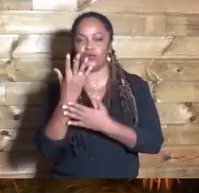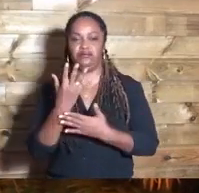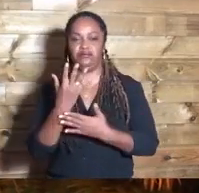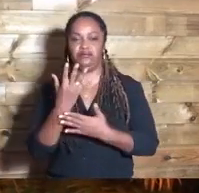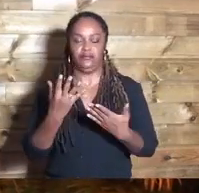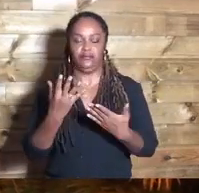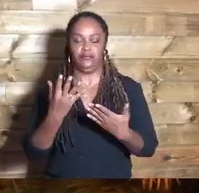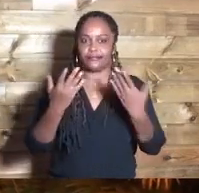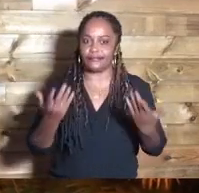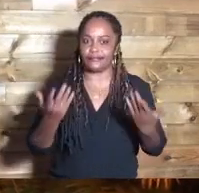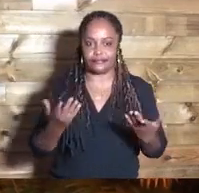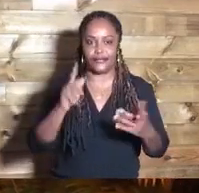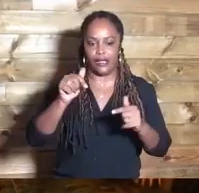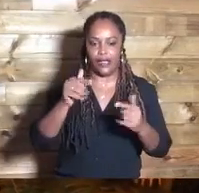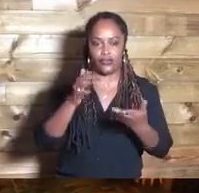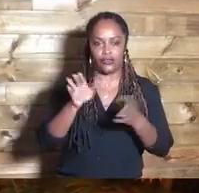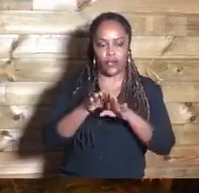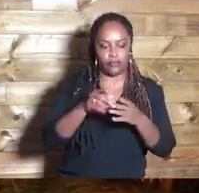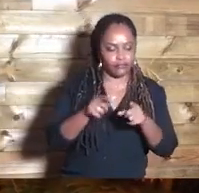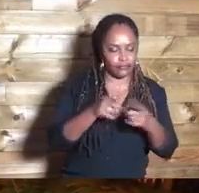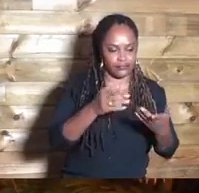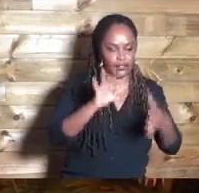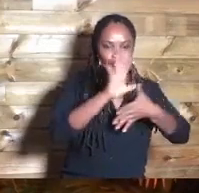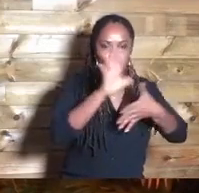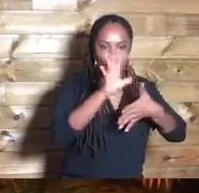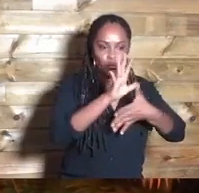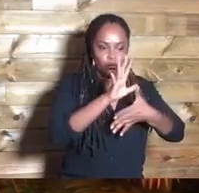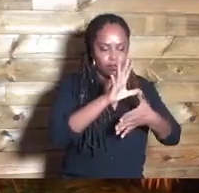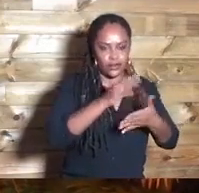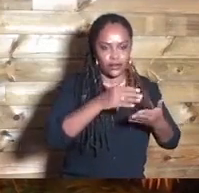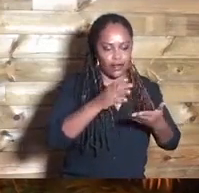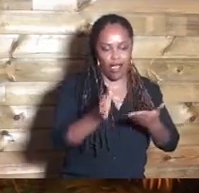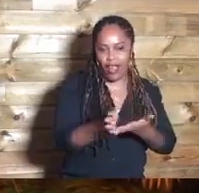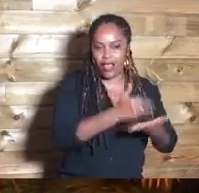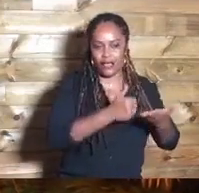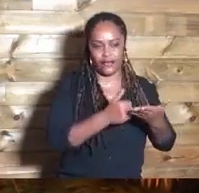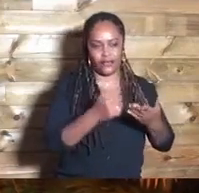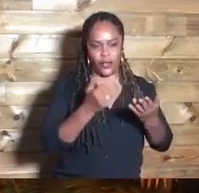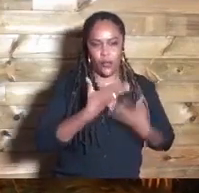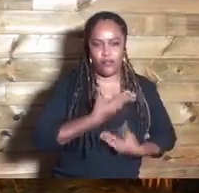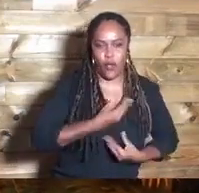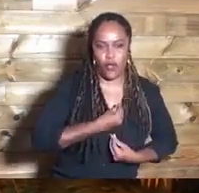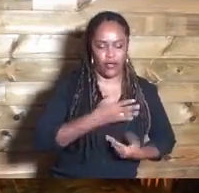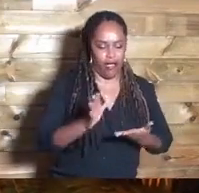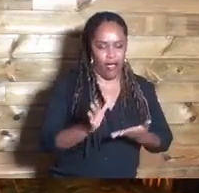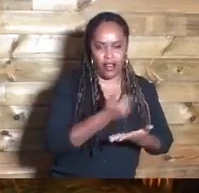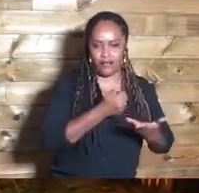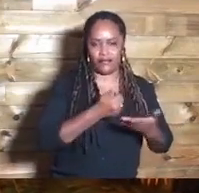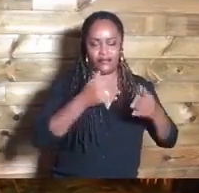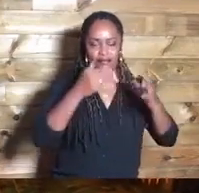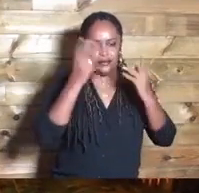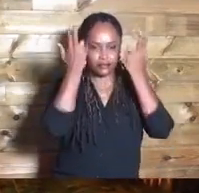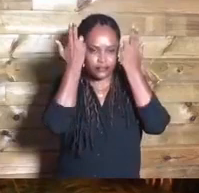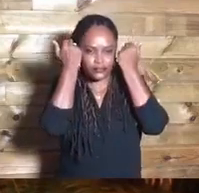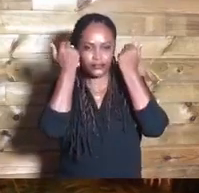qui débarrasserait l'espace de l'odeur nauséabonde de la soumission, de l'aplaventrisme,